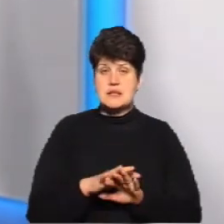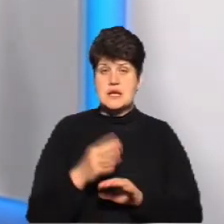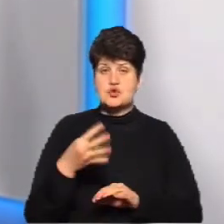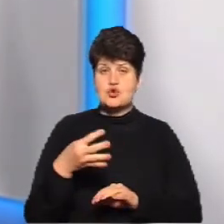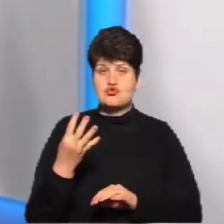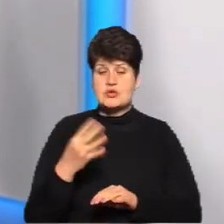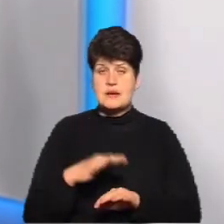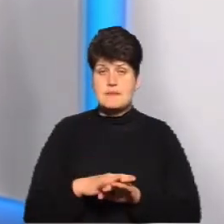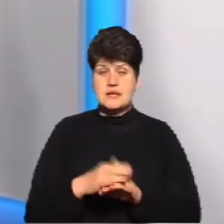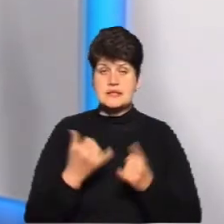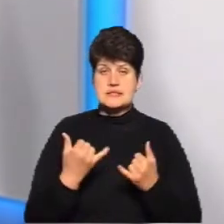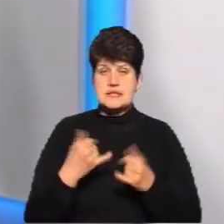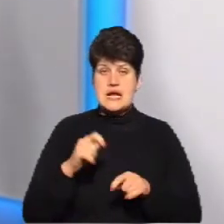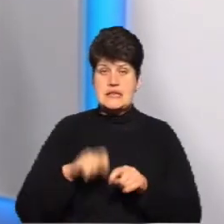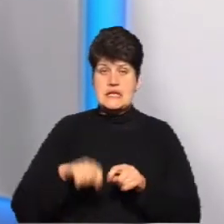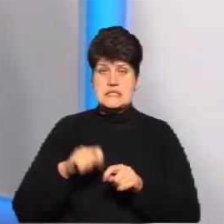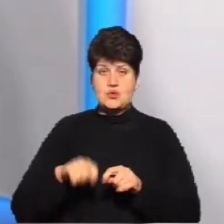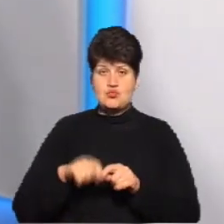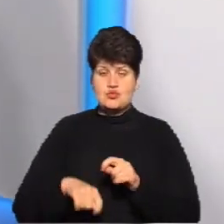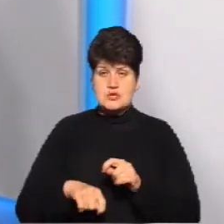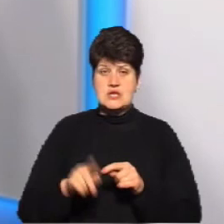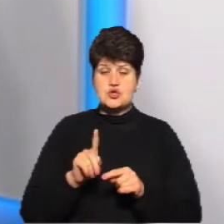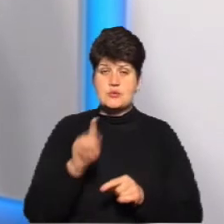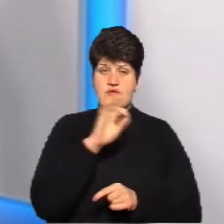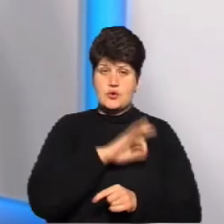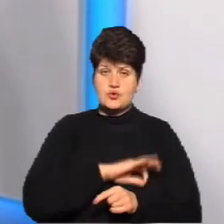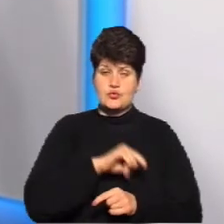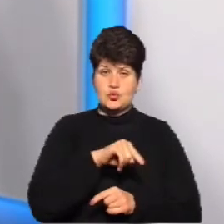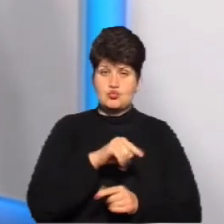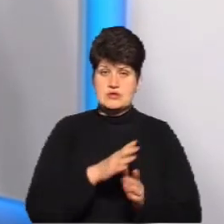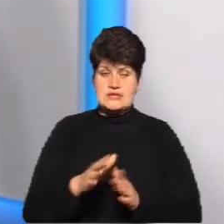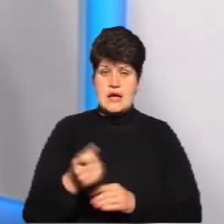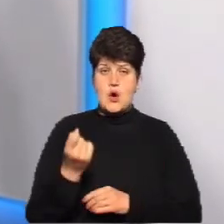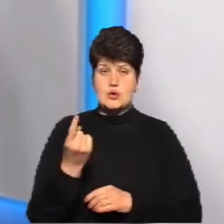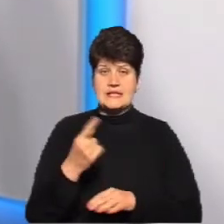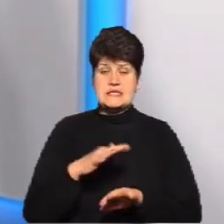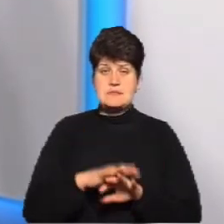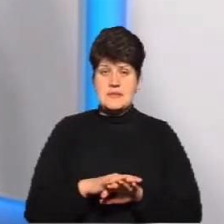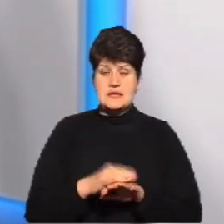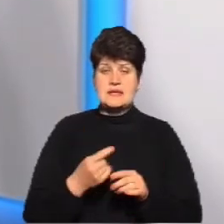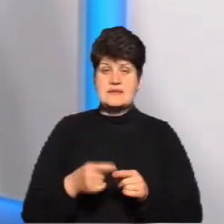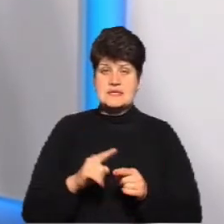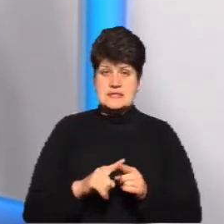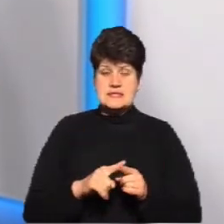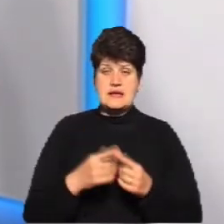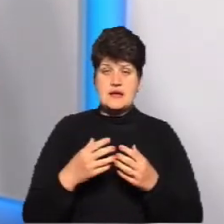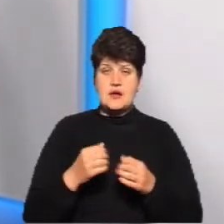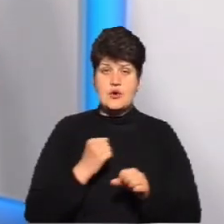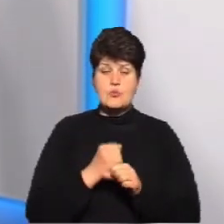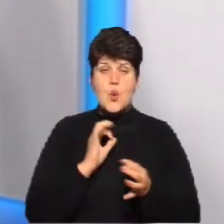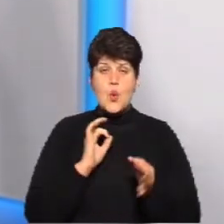зараз тестуються, щоб використовувати дану систему, а 11 банків це здійснюють консультування.